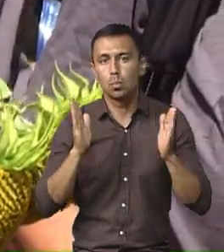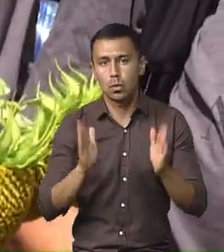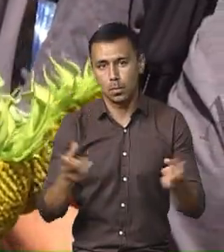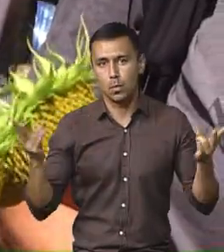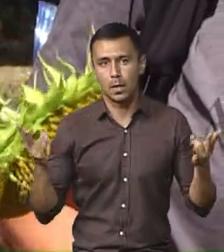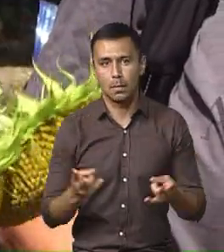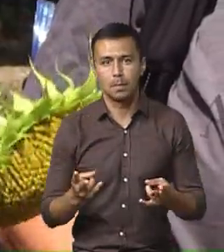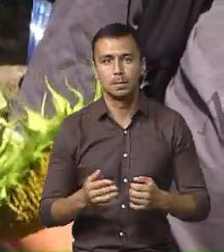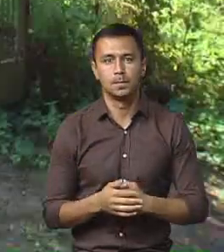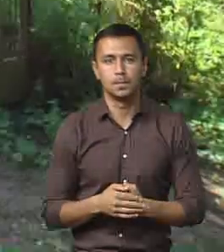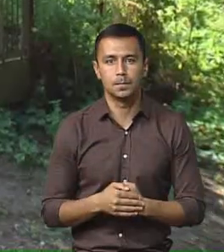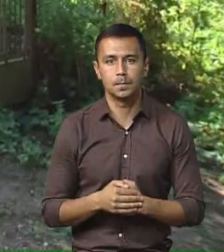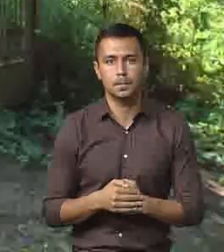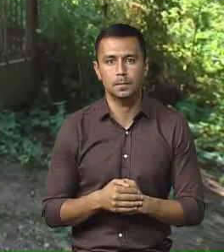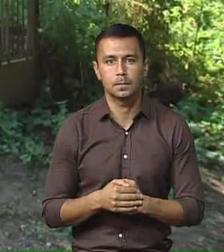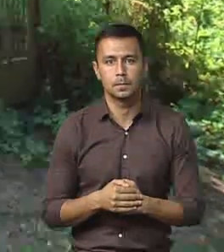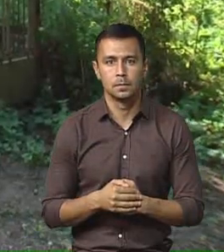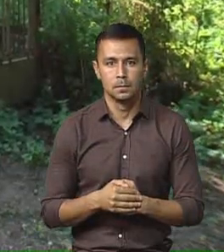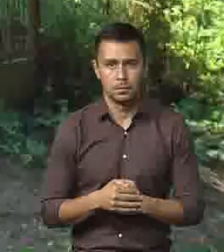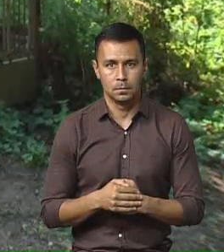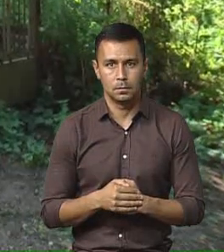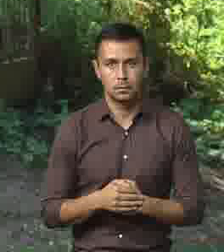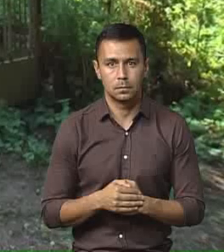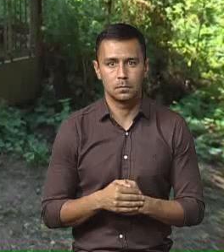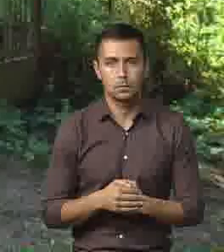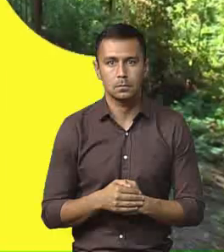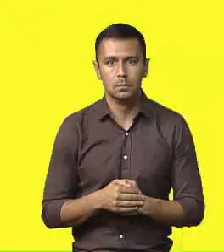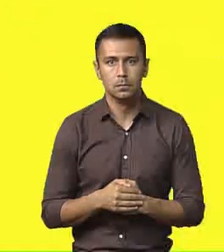Світлана Поробок, Олександр Горішевський. Новини на Суспільному. Хмельниччина.